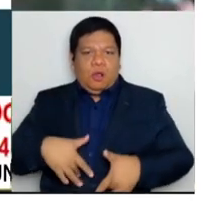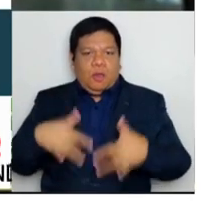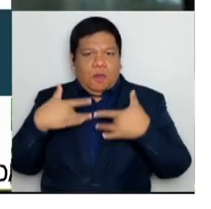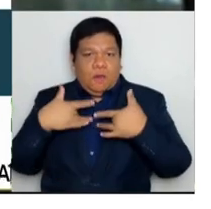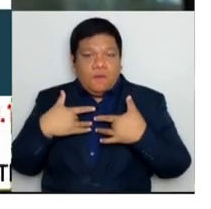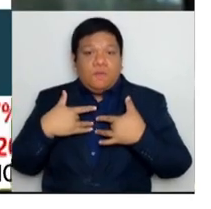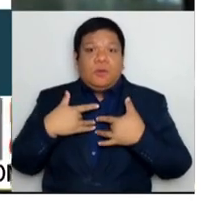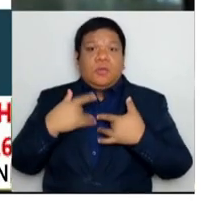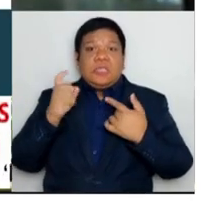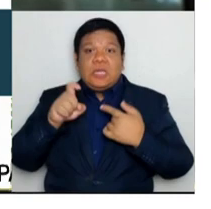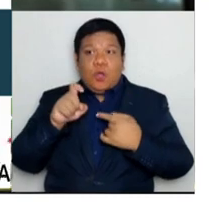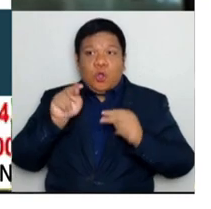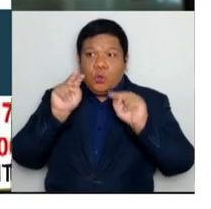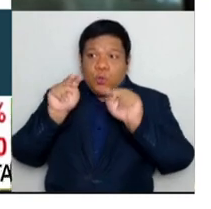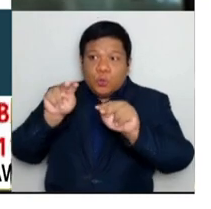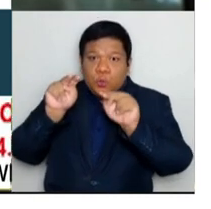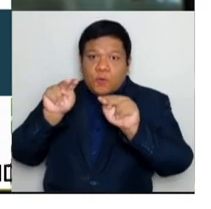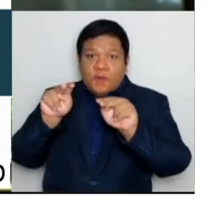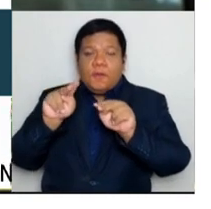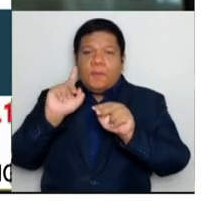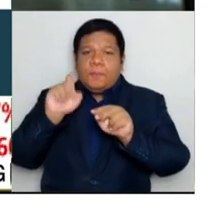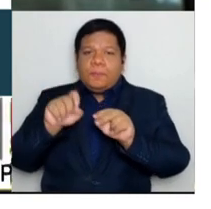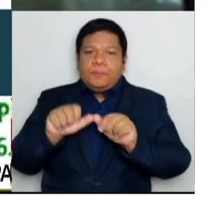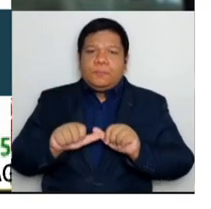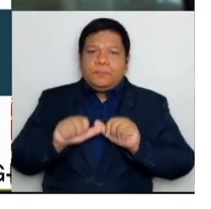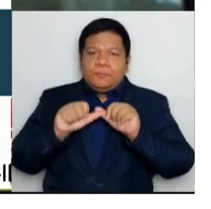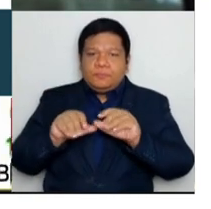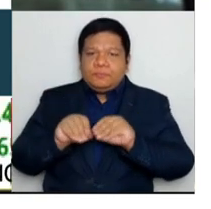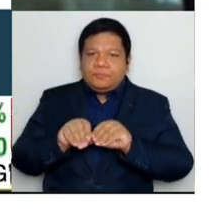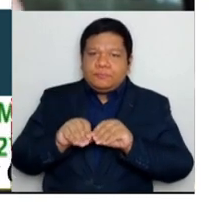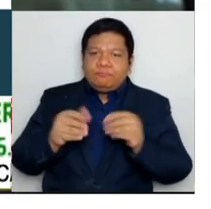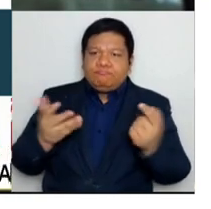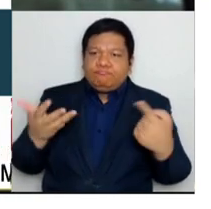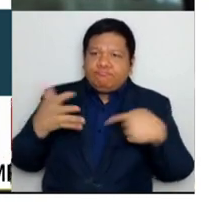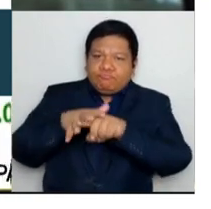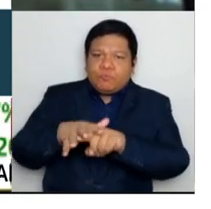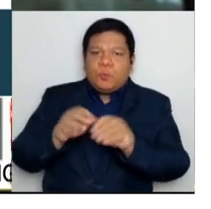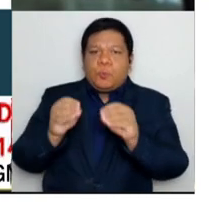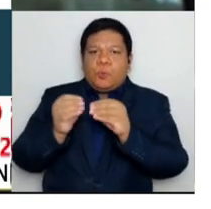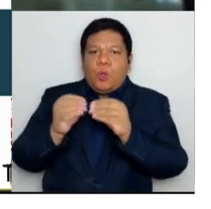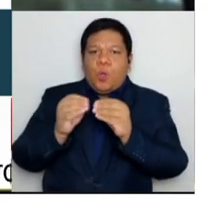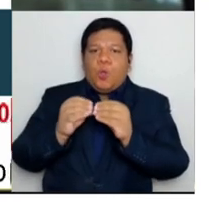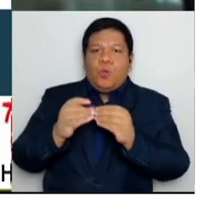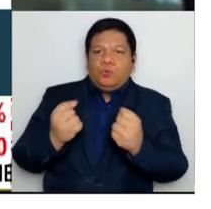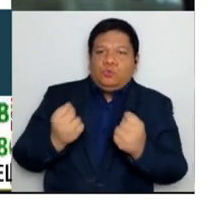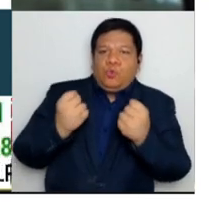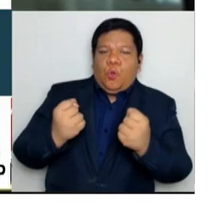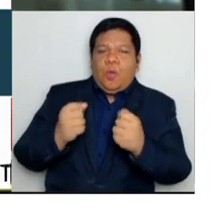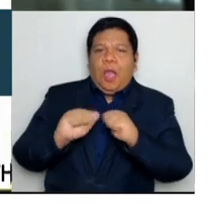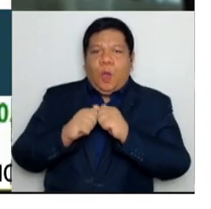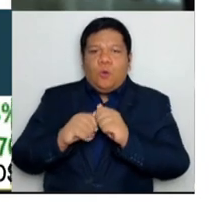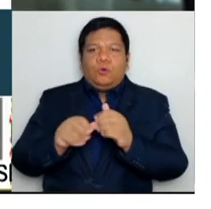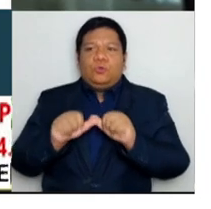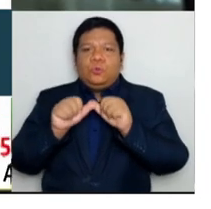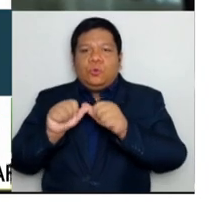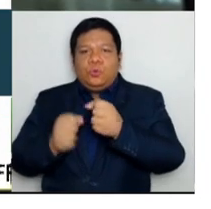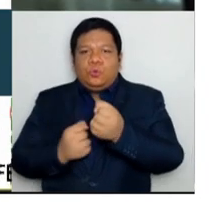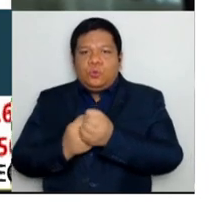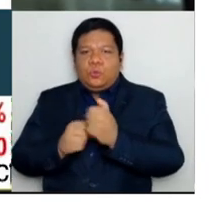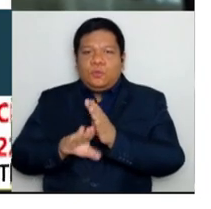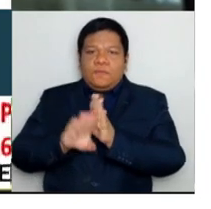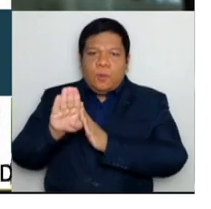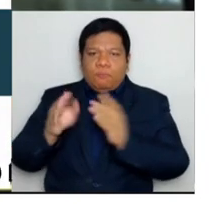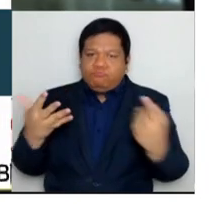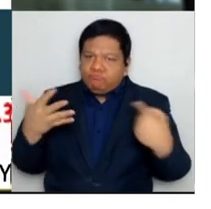ating macroeconomics ma-mainstream ang resilience, ma-mainstream ang sustainable development, ma-mainstream